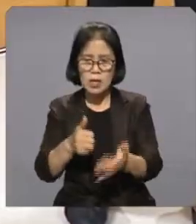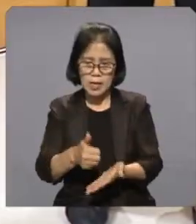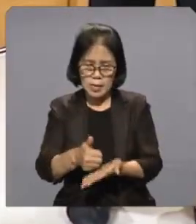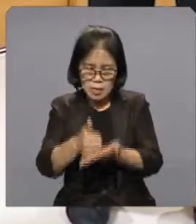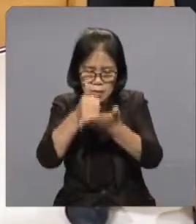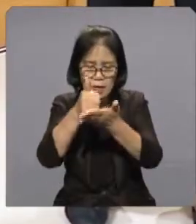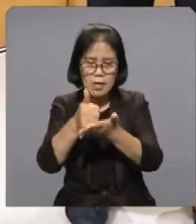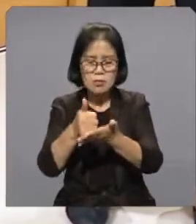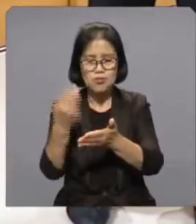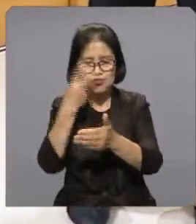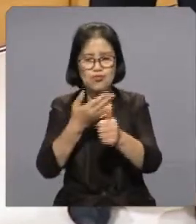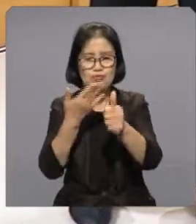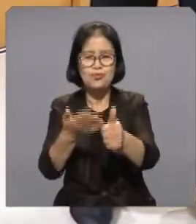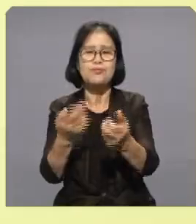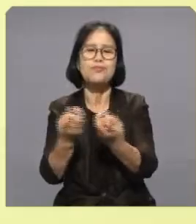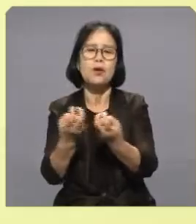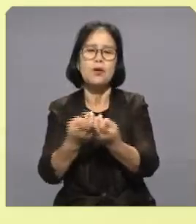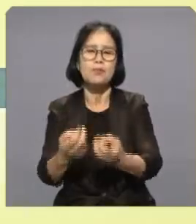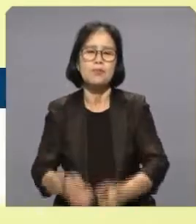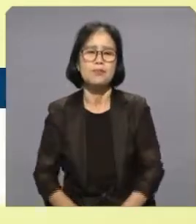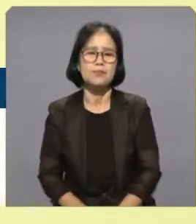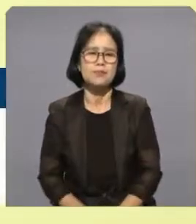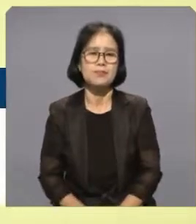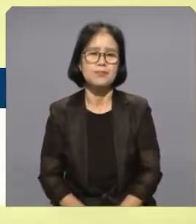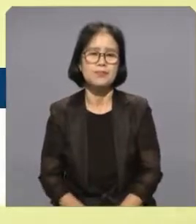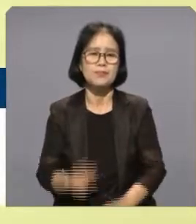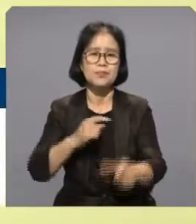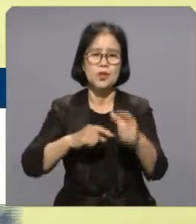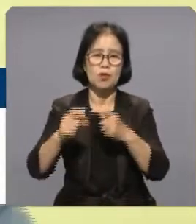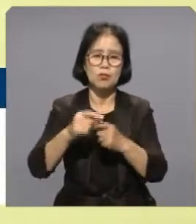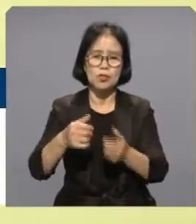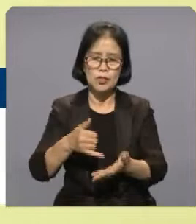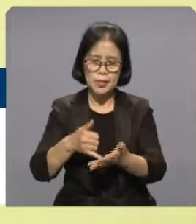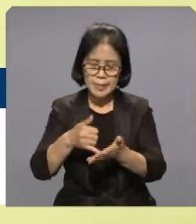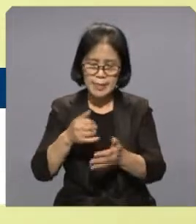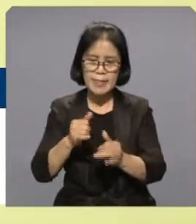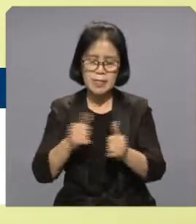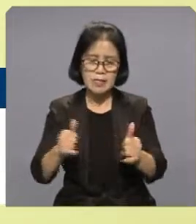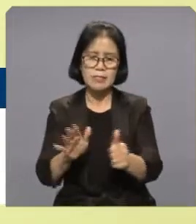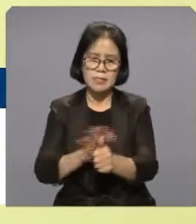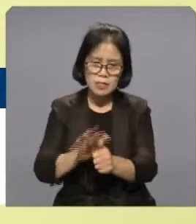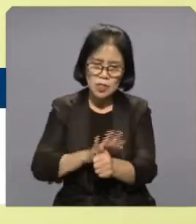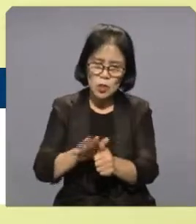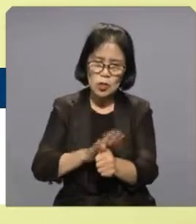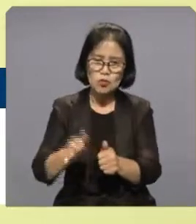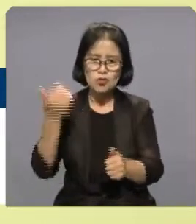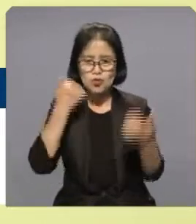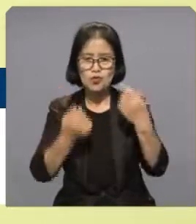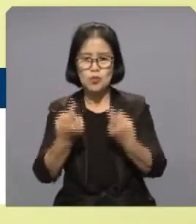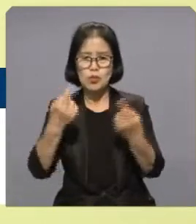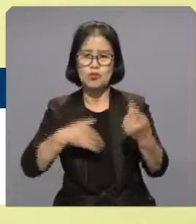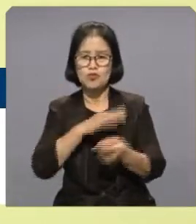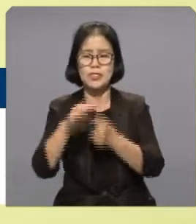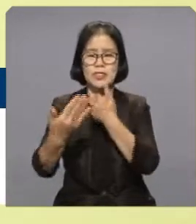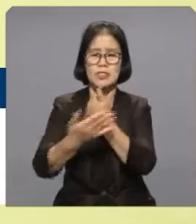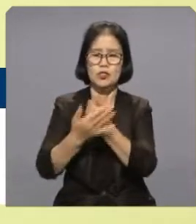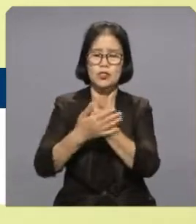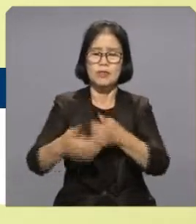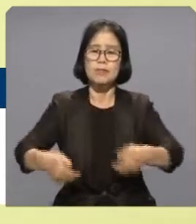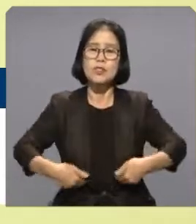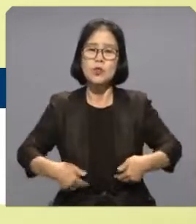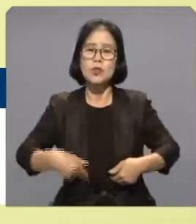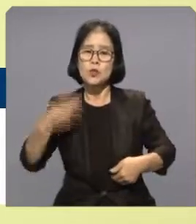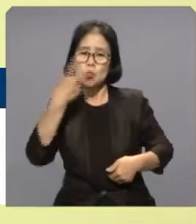기법의 돌봄입니다. Humanitude is a methodology of care to promote the human